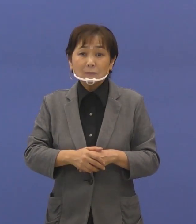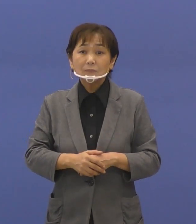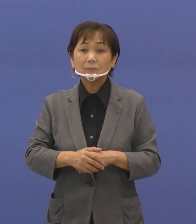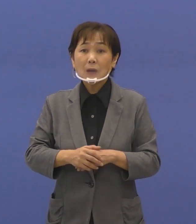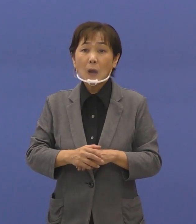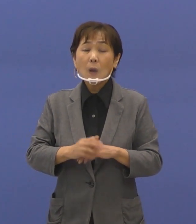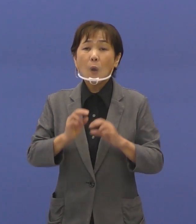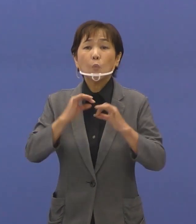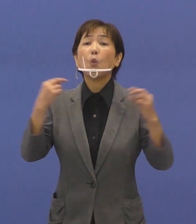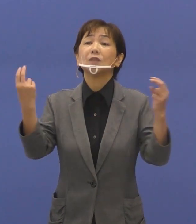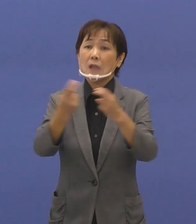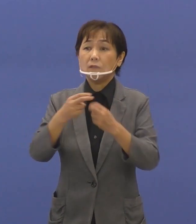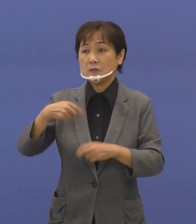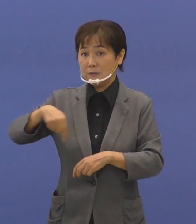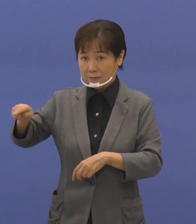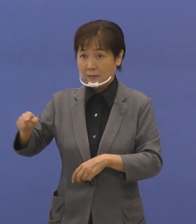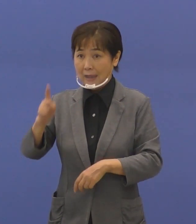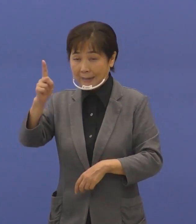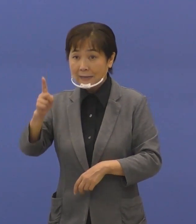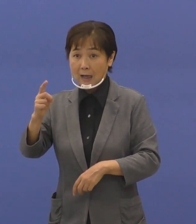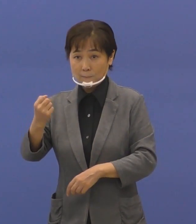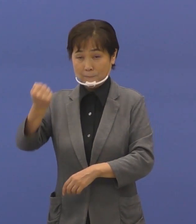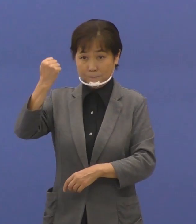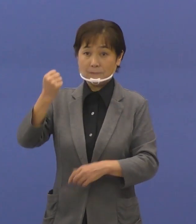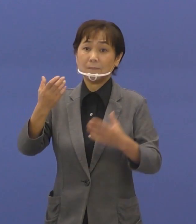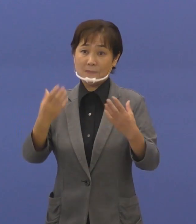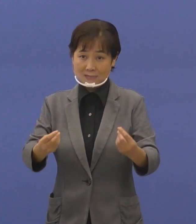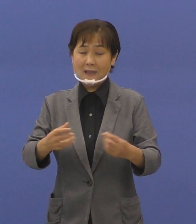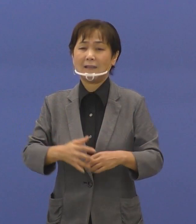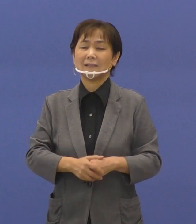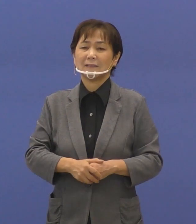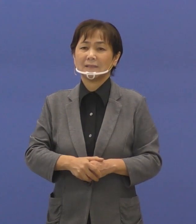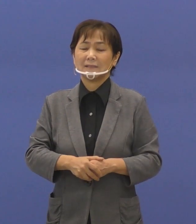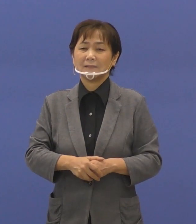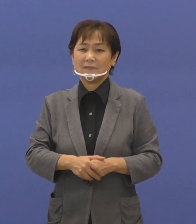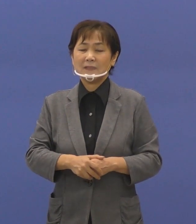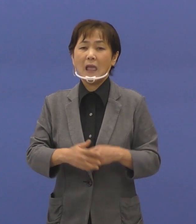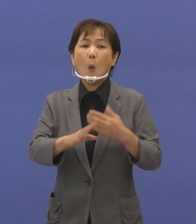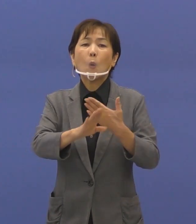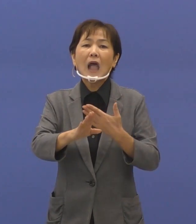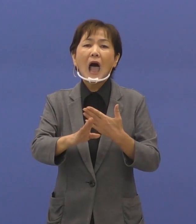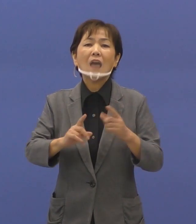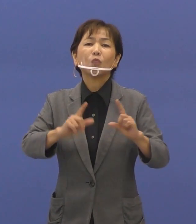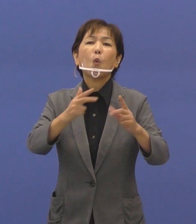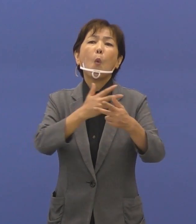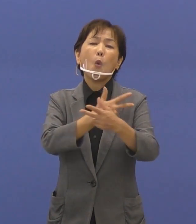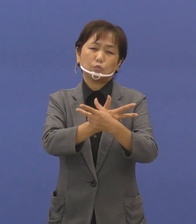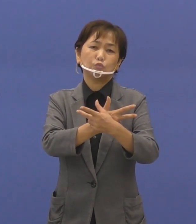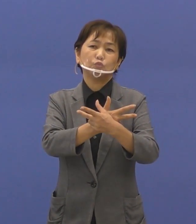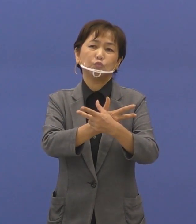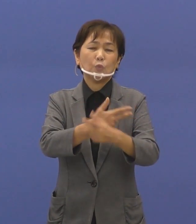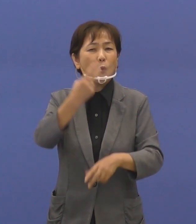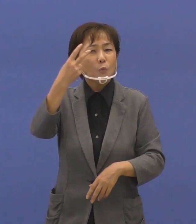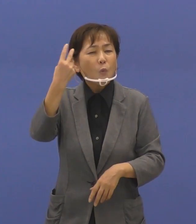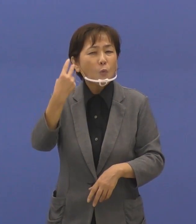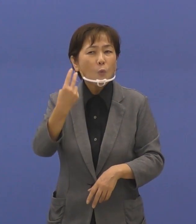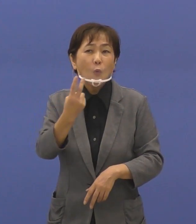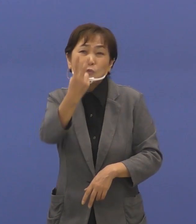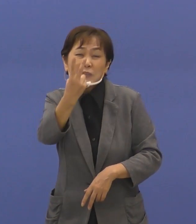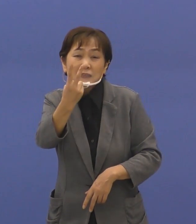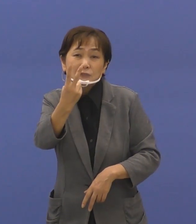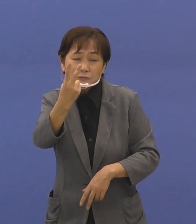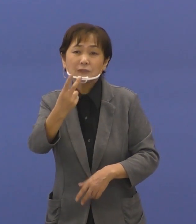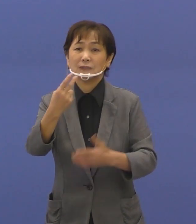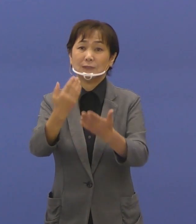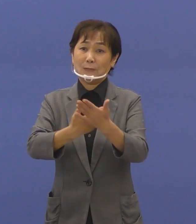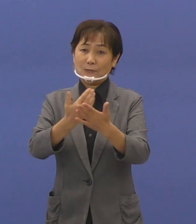ということ、あとは今東北勢がベスト4に2校残っているということで、大変検討されているところではありますけれ